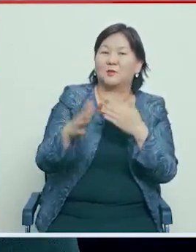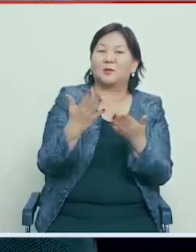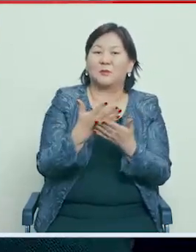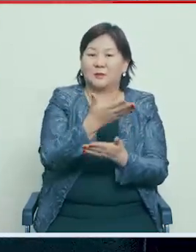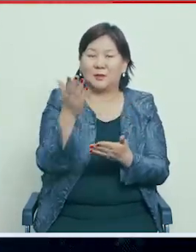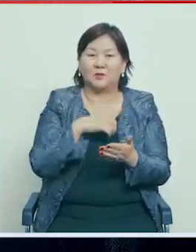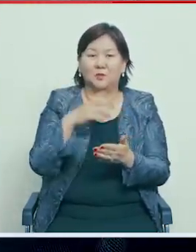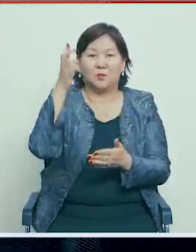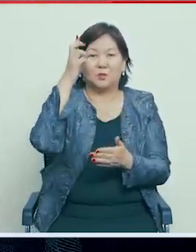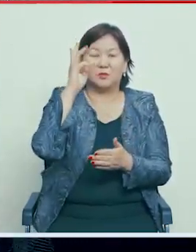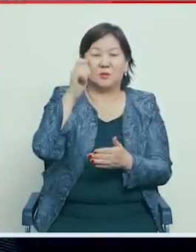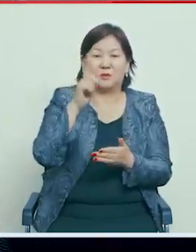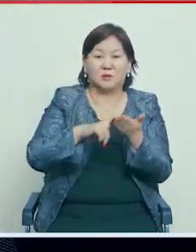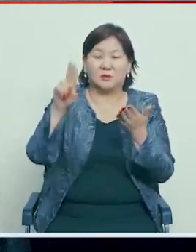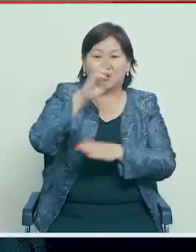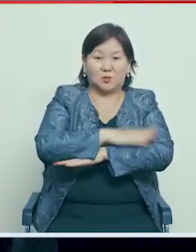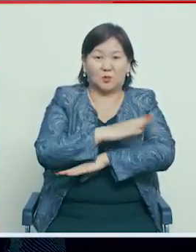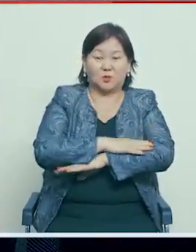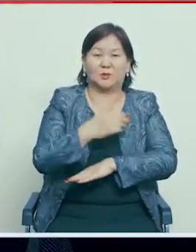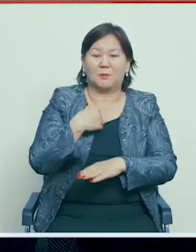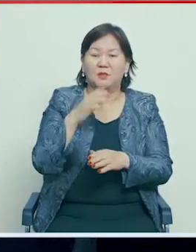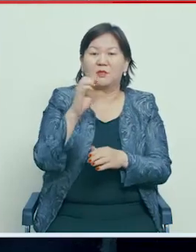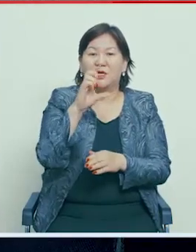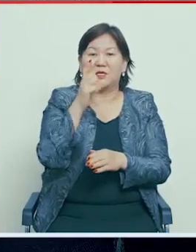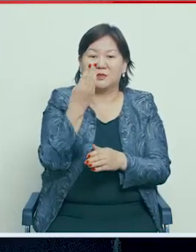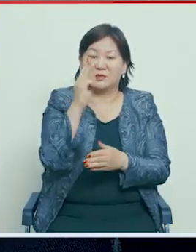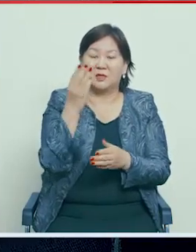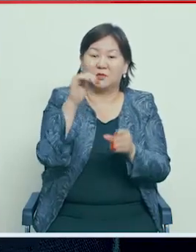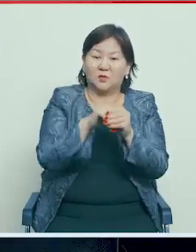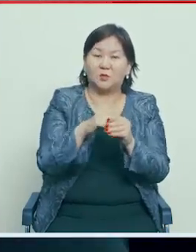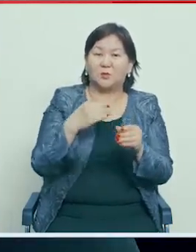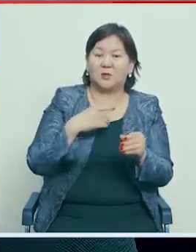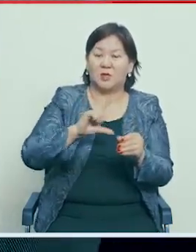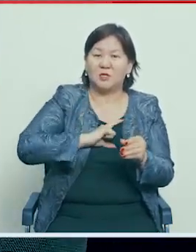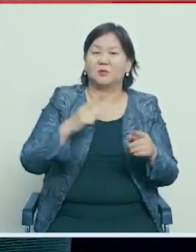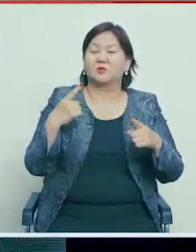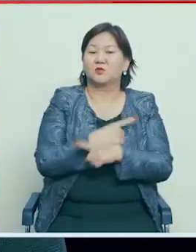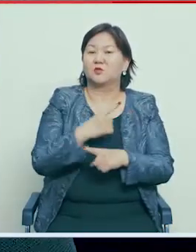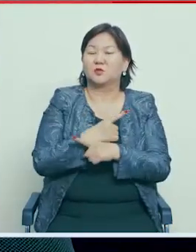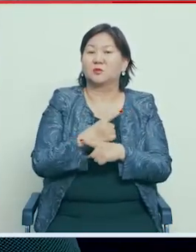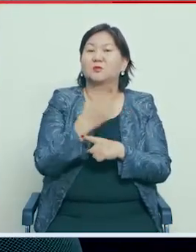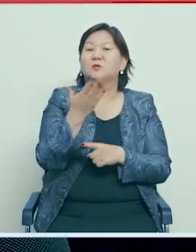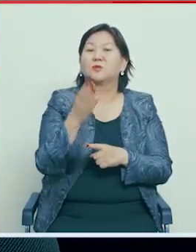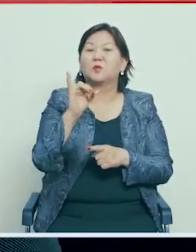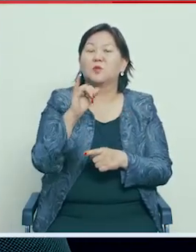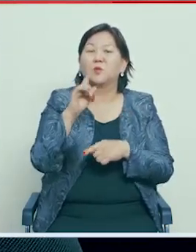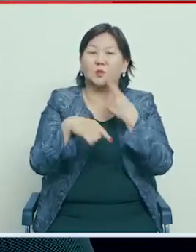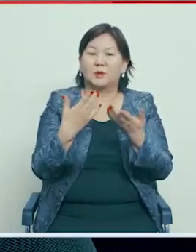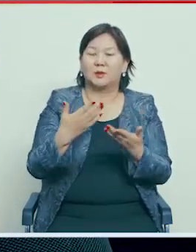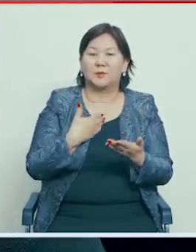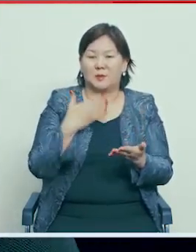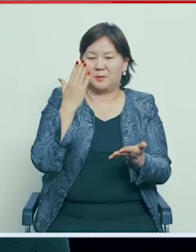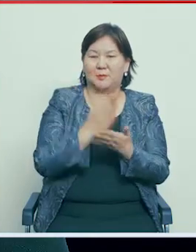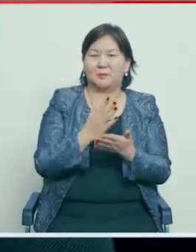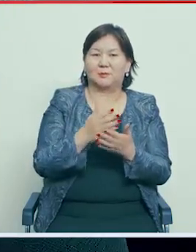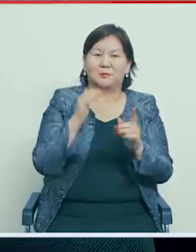өөрөө боловсролын их сургууль намайг энэ шалгалтаа өгөөд ингээ орчиход миний эрхийг зөрчөөд намайг энэ сургуульд оруулахгүй байна гэсэн юу гэсэн үг юм. Би гайхаж байна